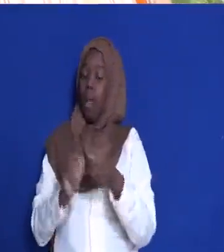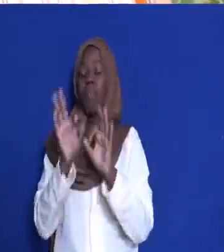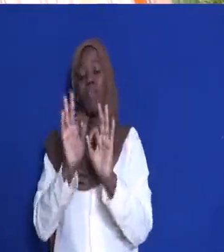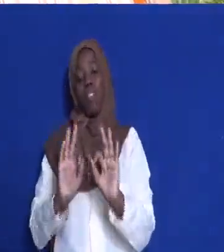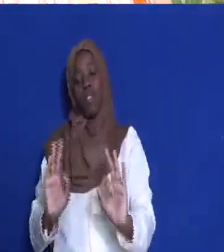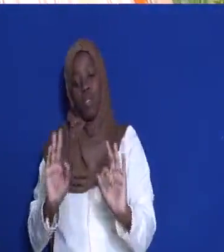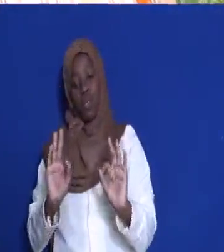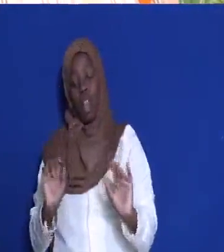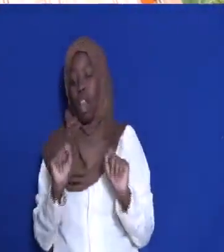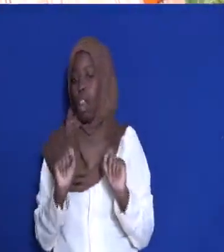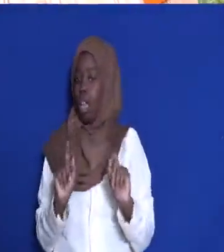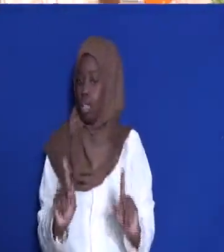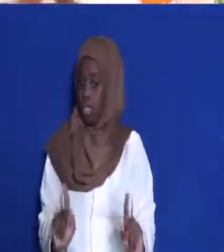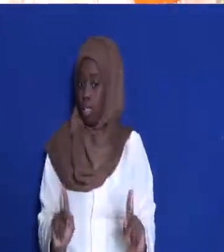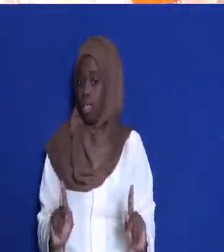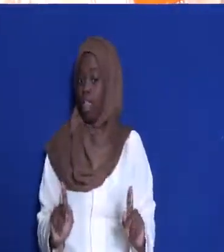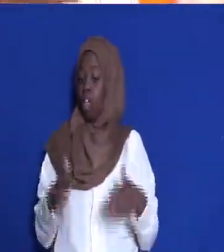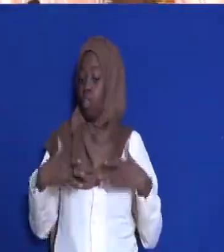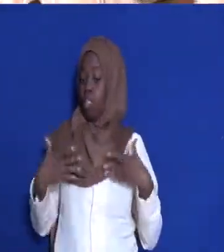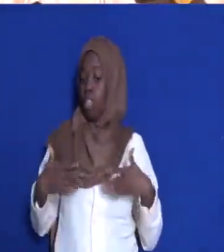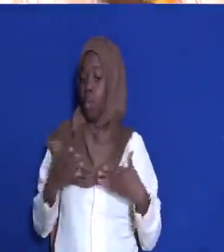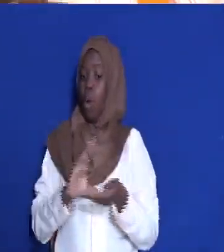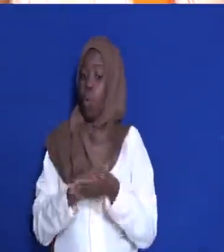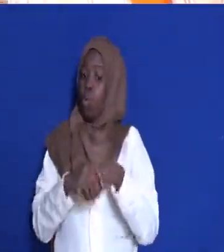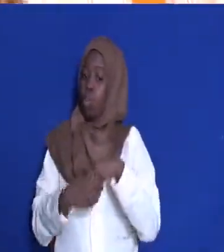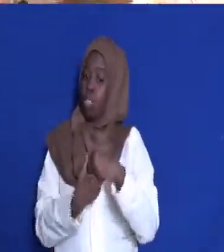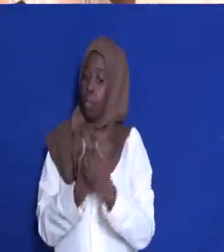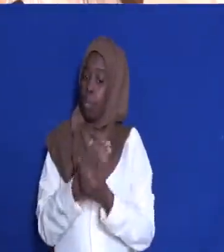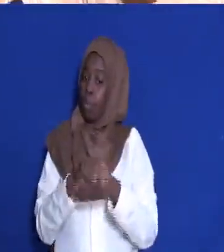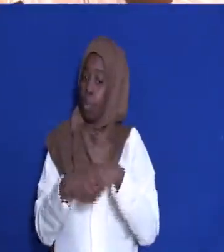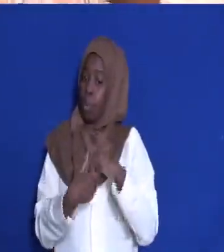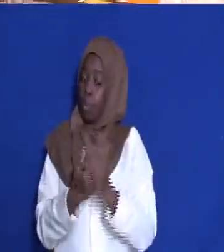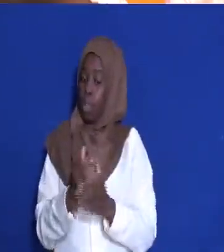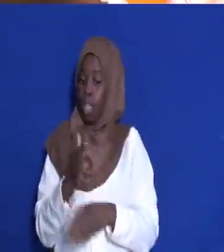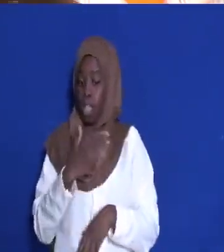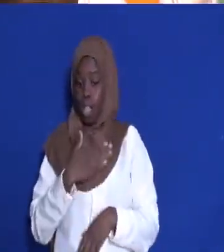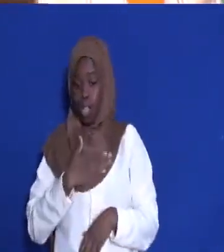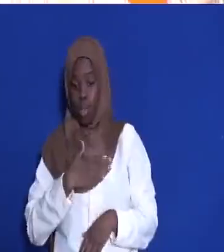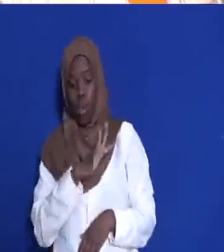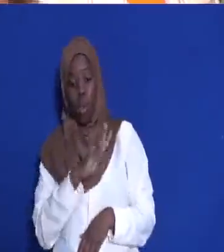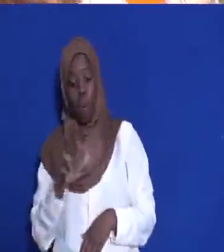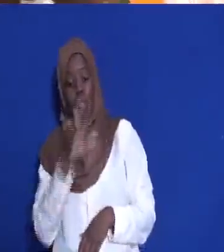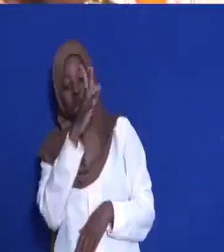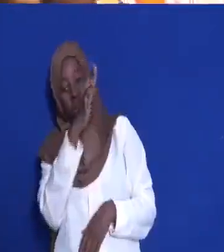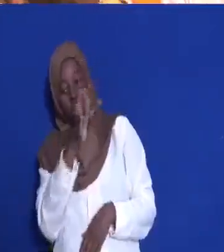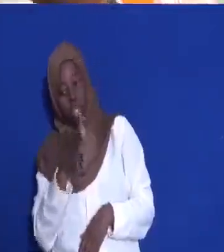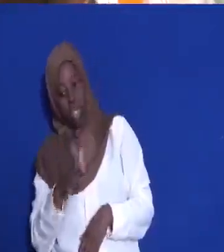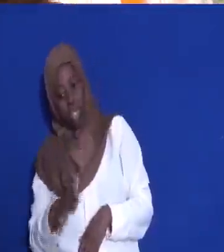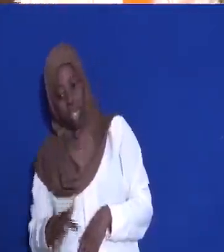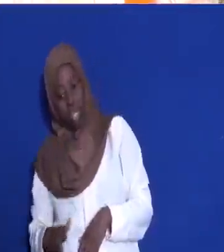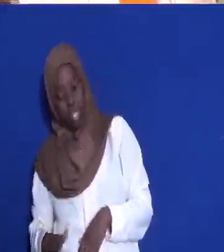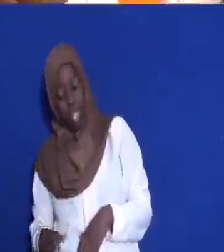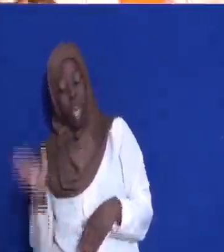maji ya kisima. Vizuri, lakini tunatakiwa kuosha mikono yetu kwa maji